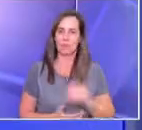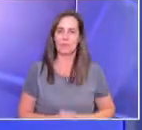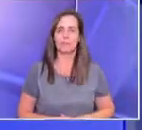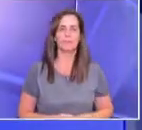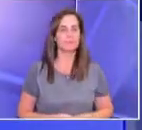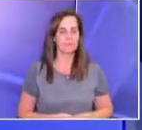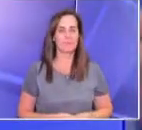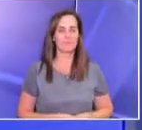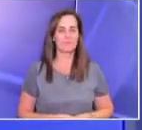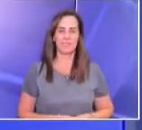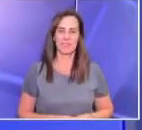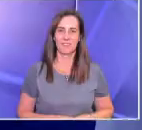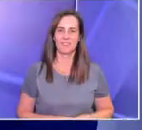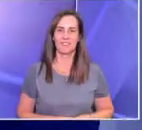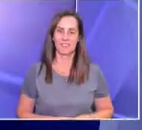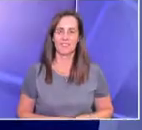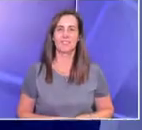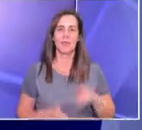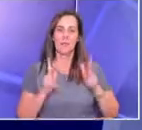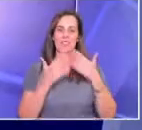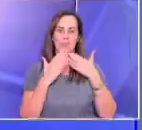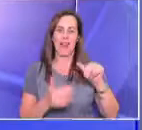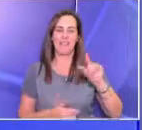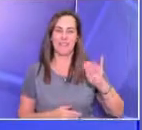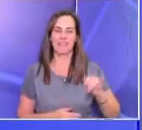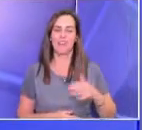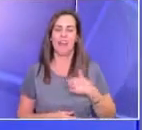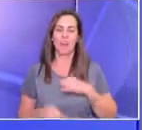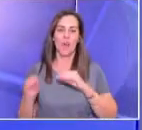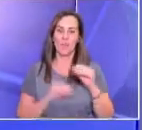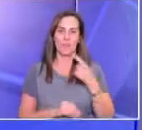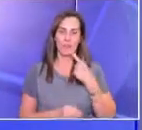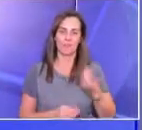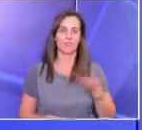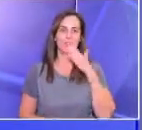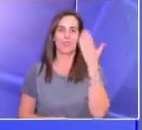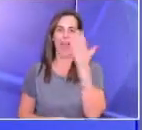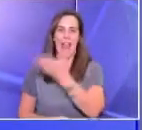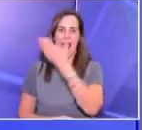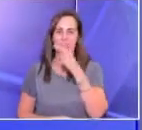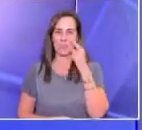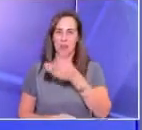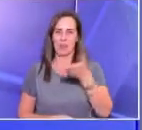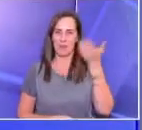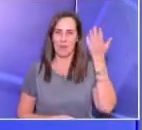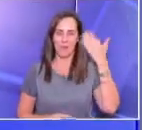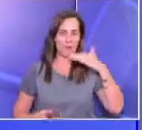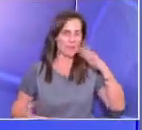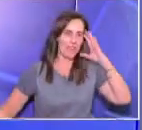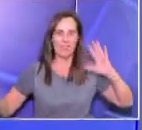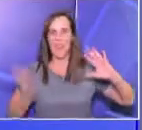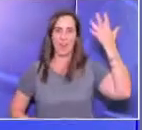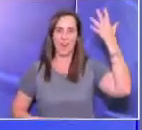עליו. אבידר בוש, מטה הפריפריות מרץ, תודה רבה. תודה רבה. אנחנו עוברים לדבר על בירת ישראל, ירושלים, שם היה